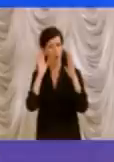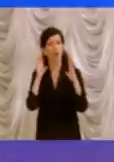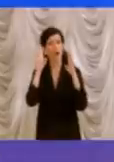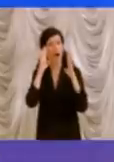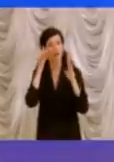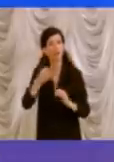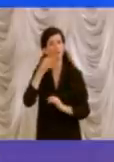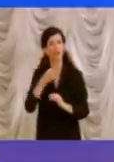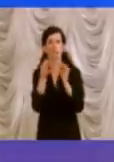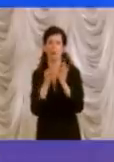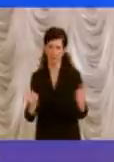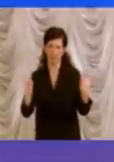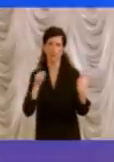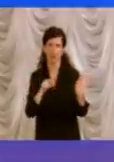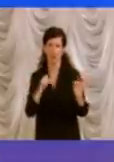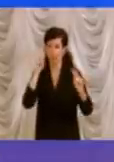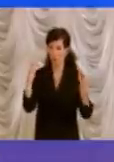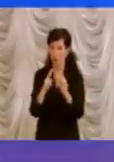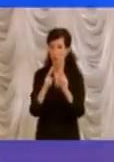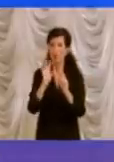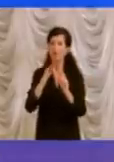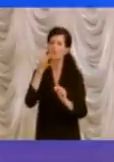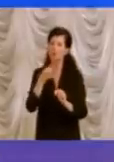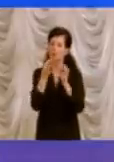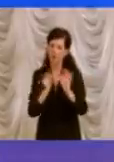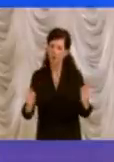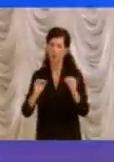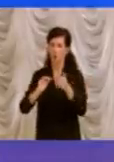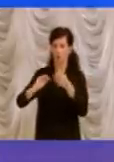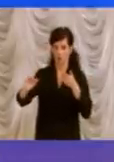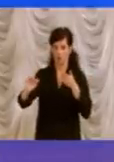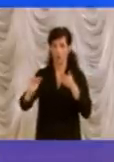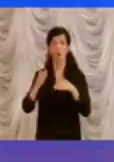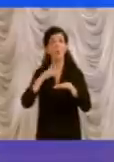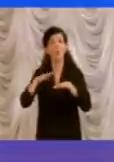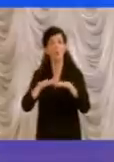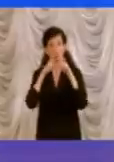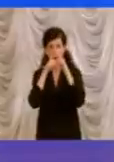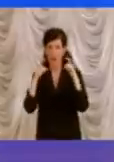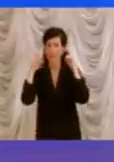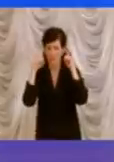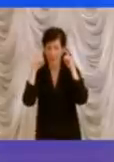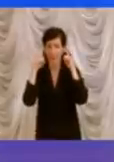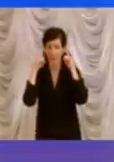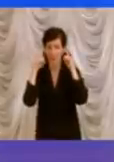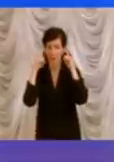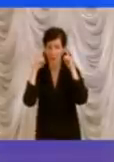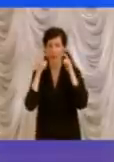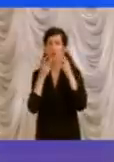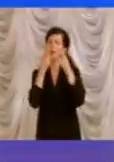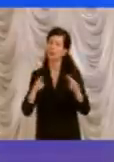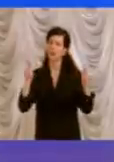rispetto delle distanze con l'adozione delle mascherine e quindi con divieto di